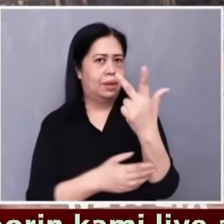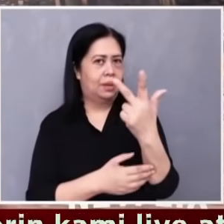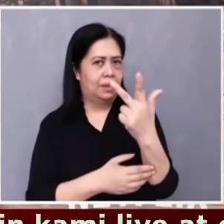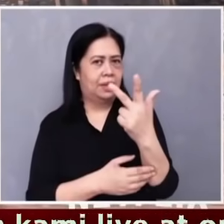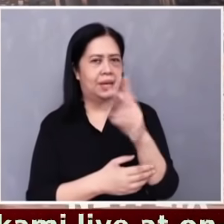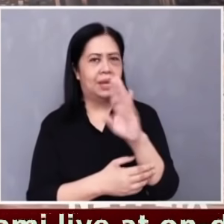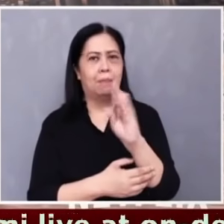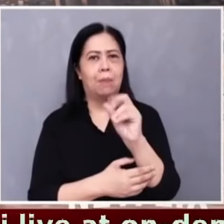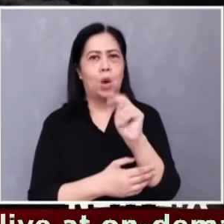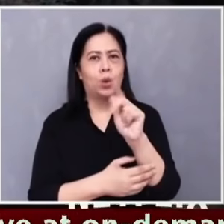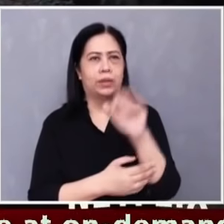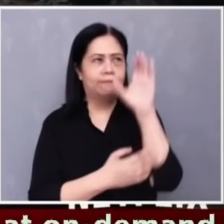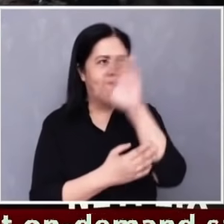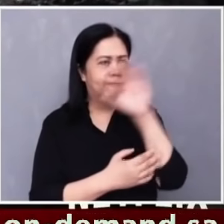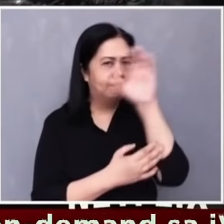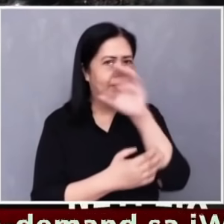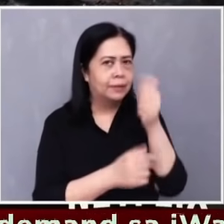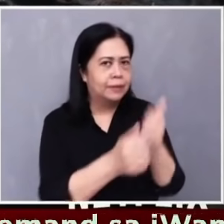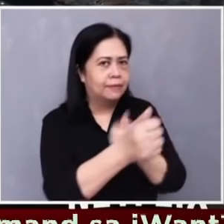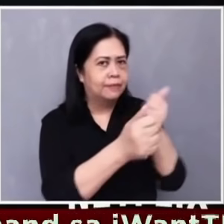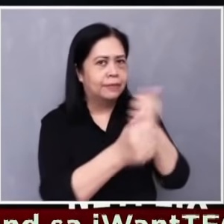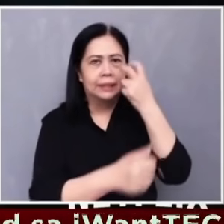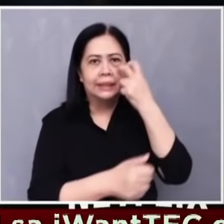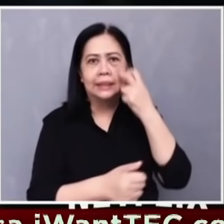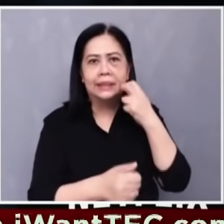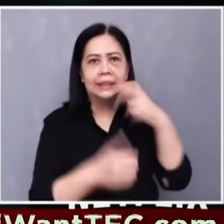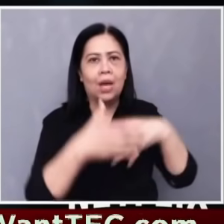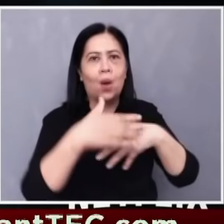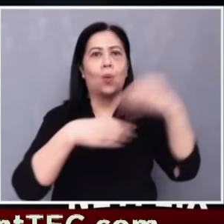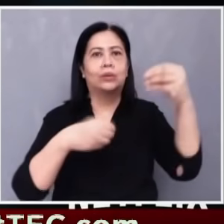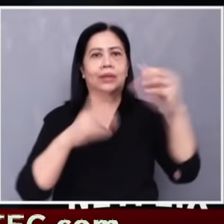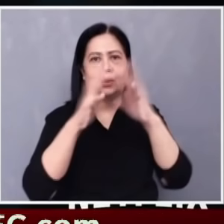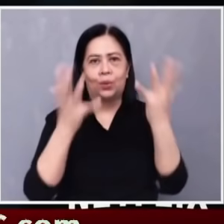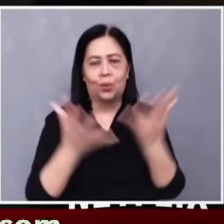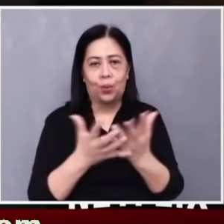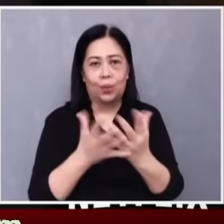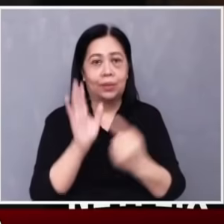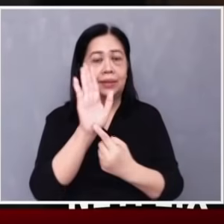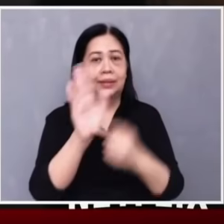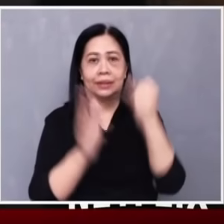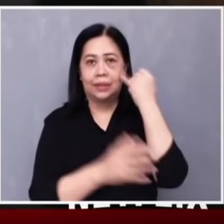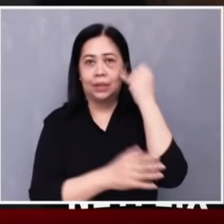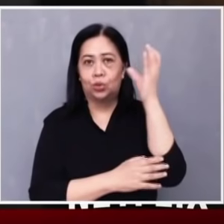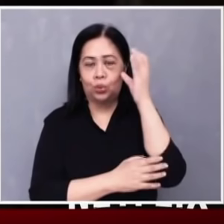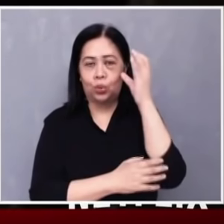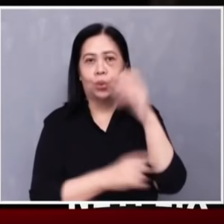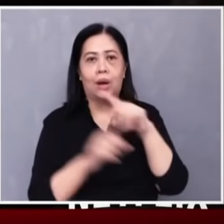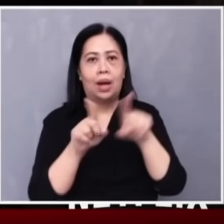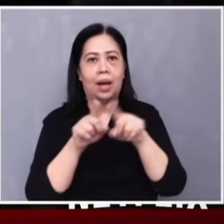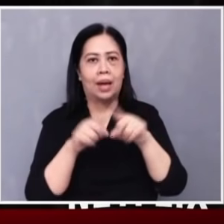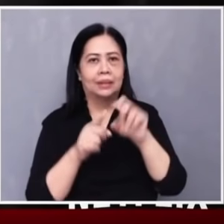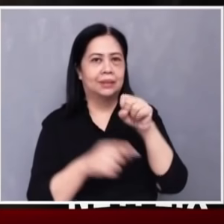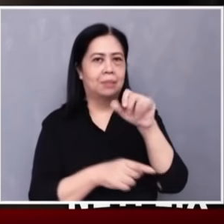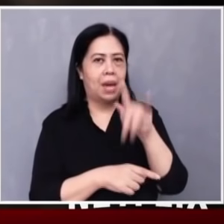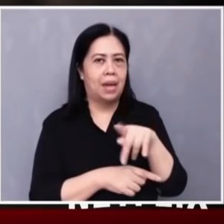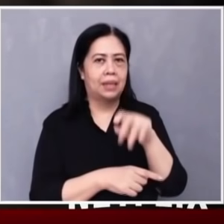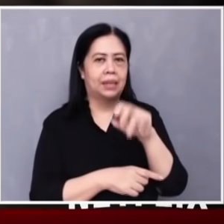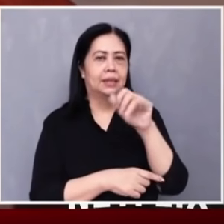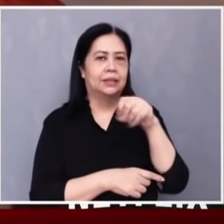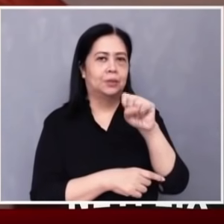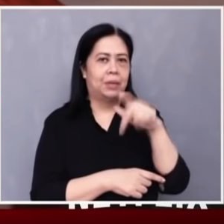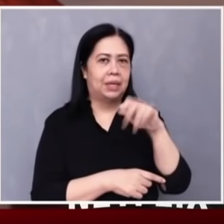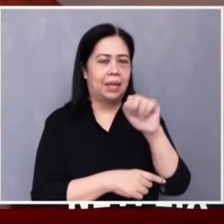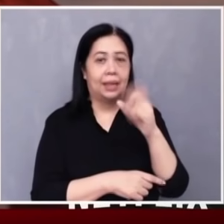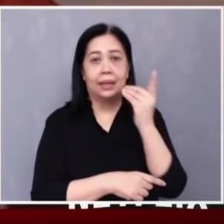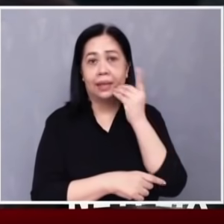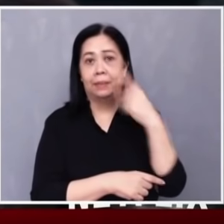na tutugis sa mga kriminal sa kalawakan. Bibida si John Cho bilang si Spike Spiegel, Daniela Pineda bilang